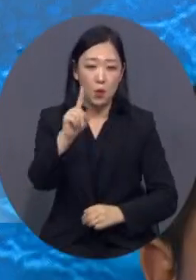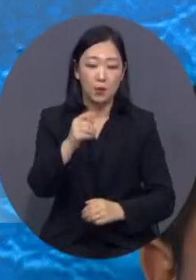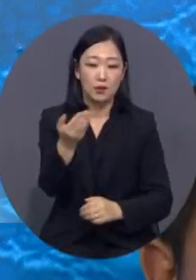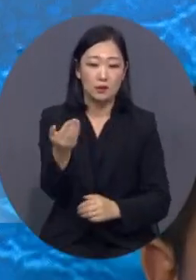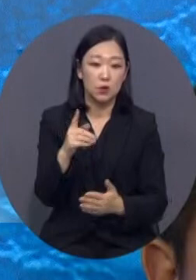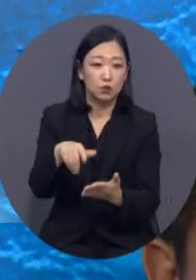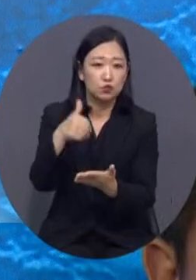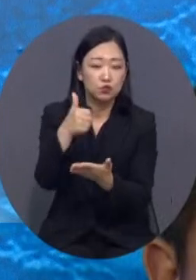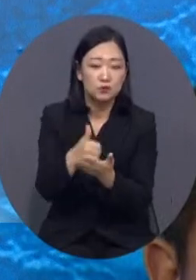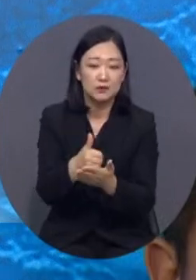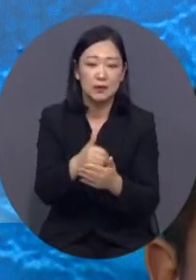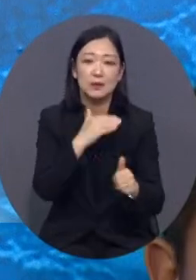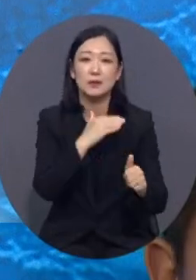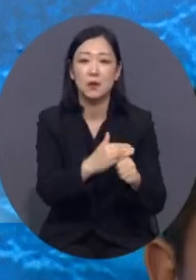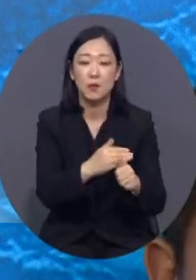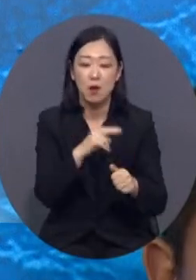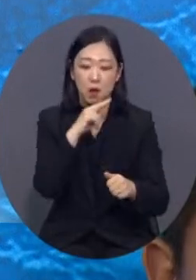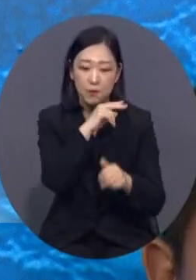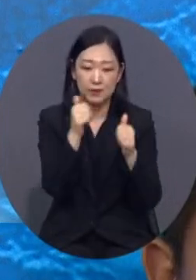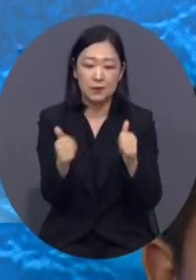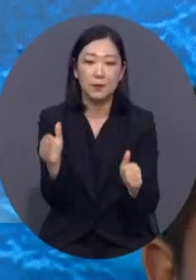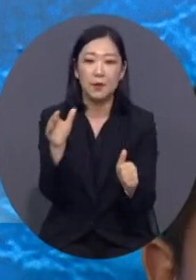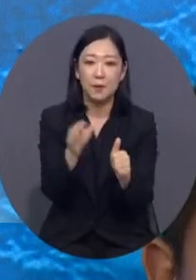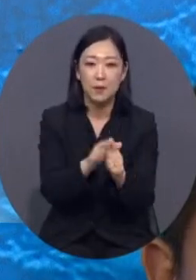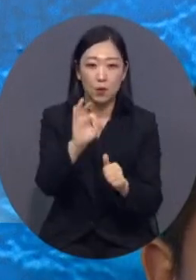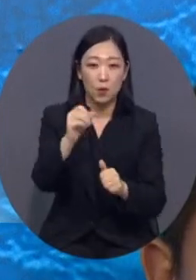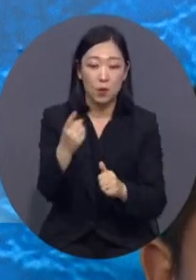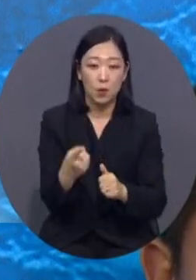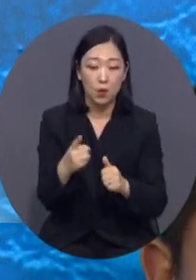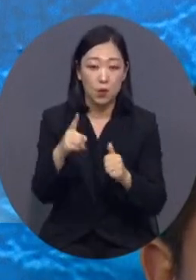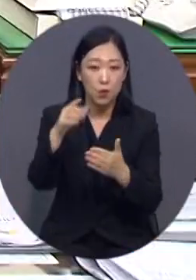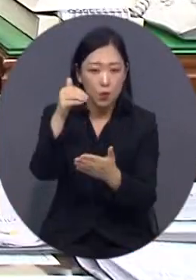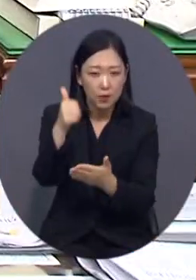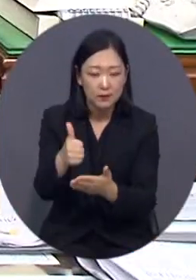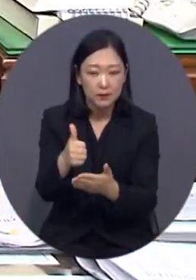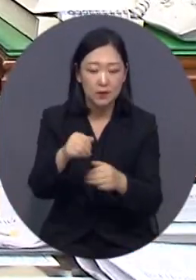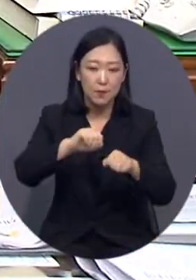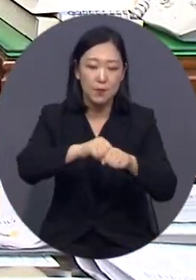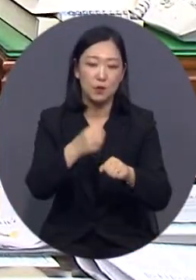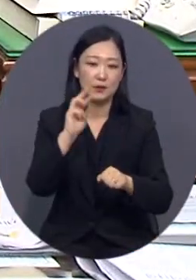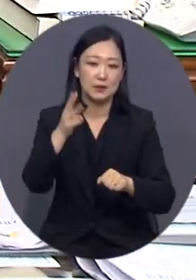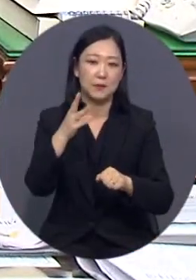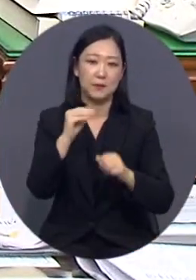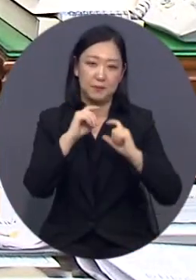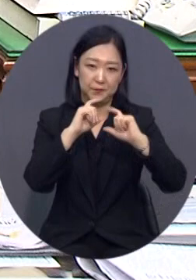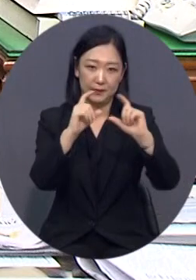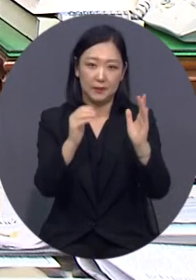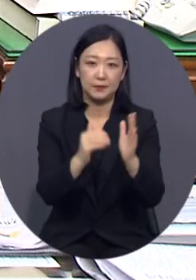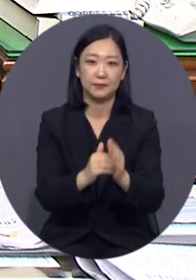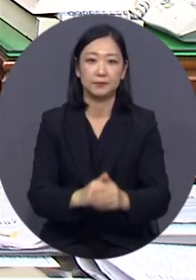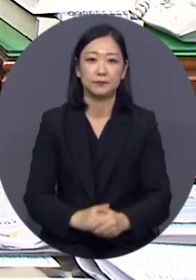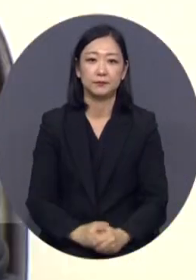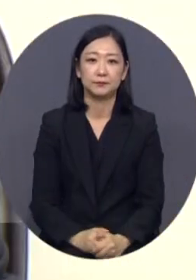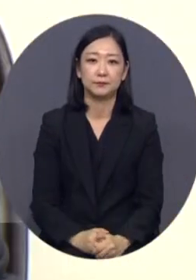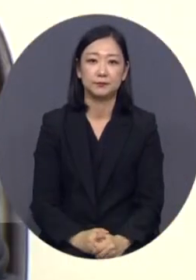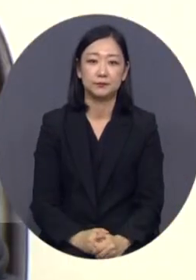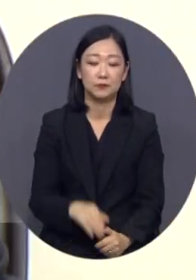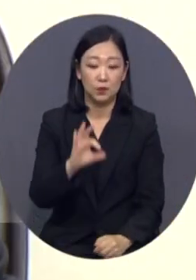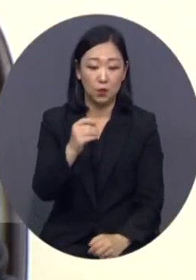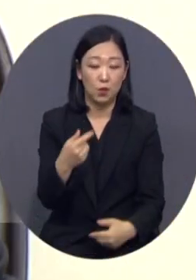사무국장을 제명한 혐의로 재판해 넘겨진 오재윤 원장에게 벌금 300만원을 선고했습니다